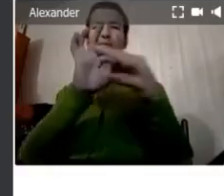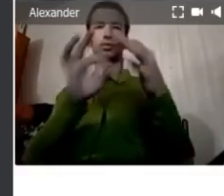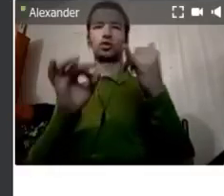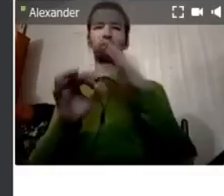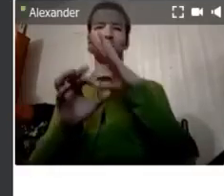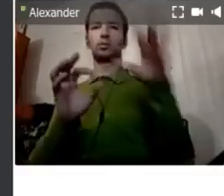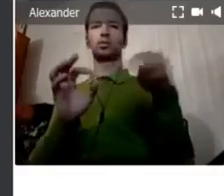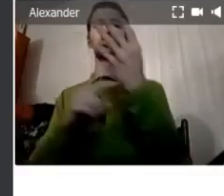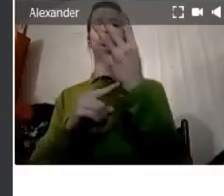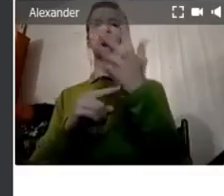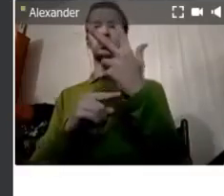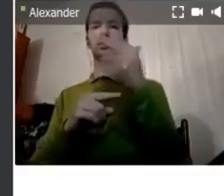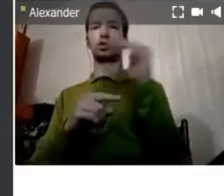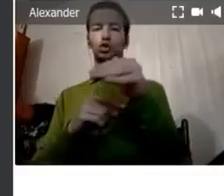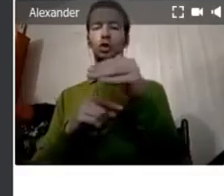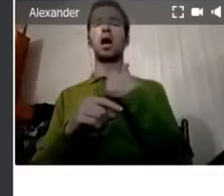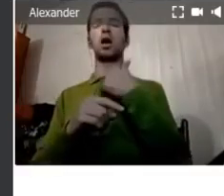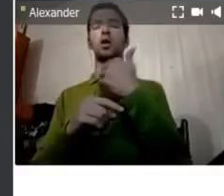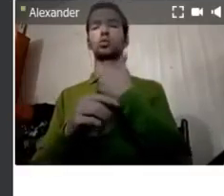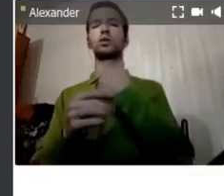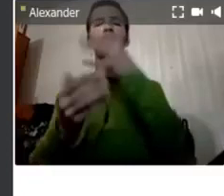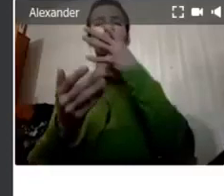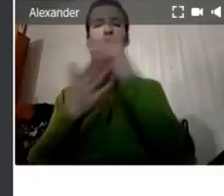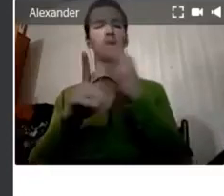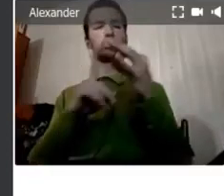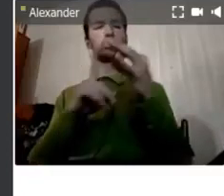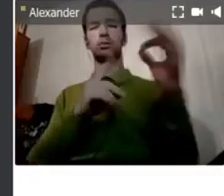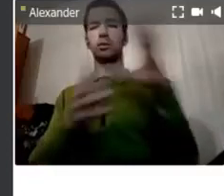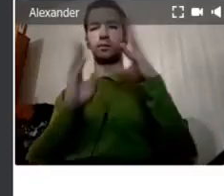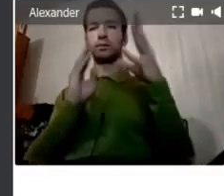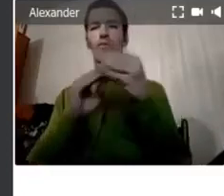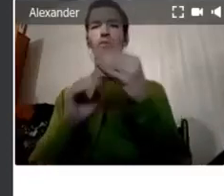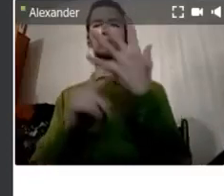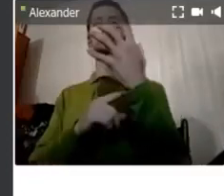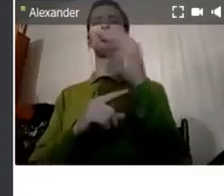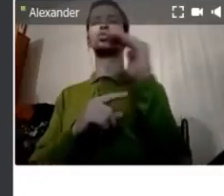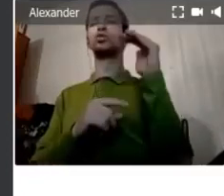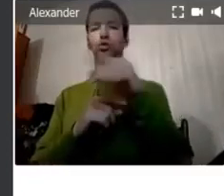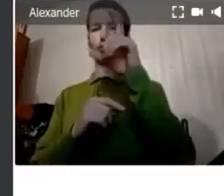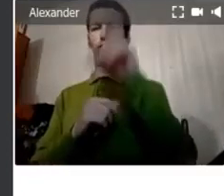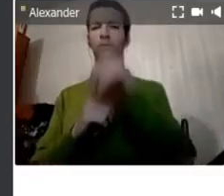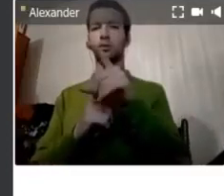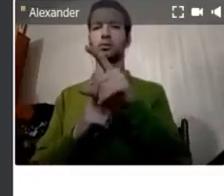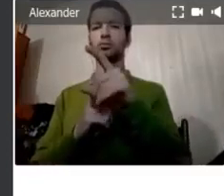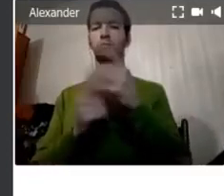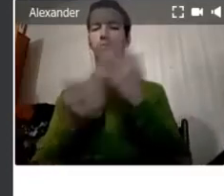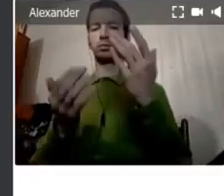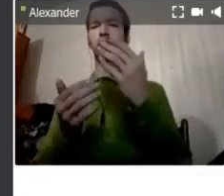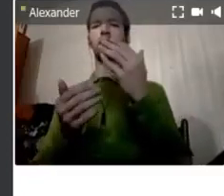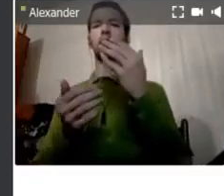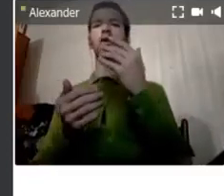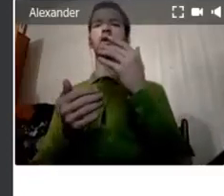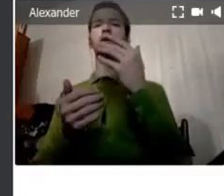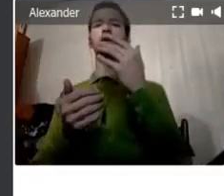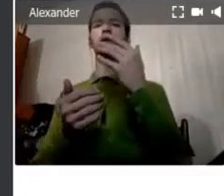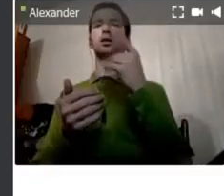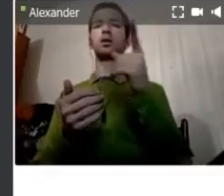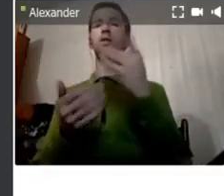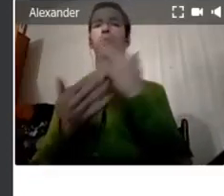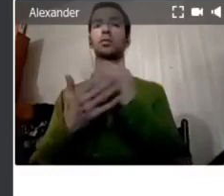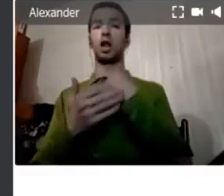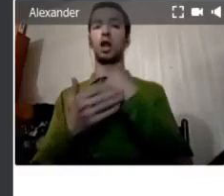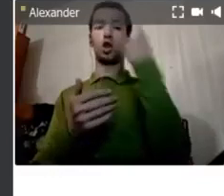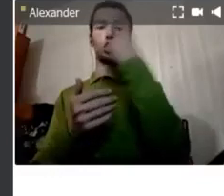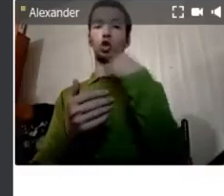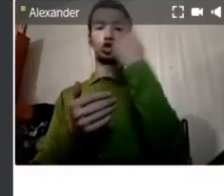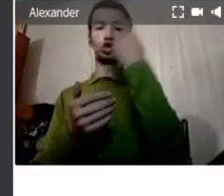жизни, как есть такая вот поговорка, да, если река перестает течь, она становится болотом, и человек то же самое,